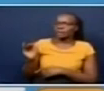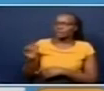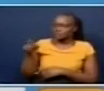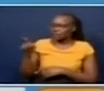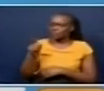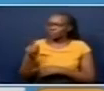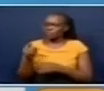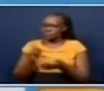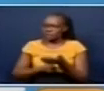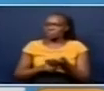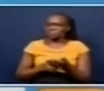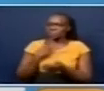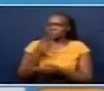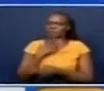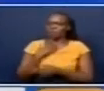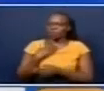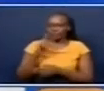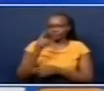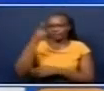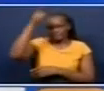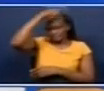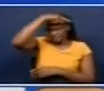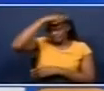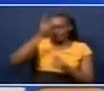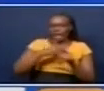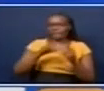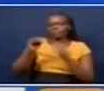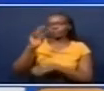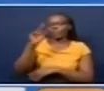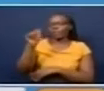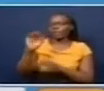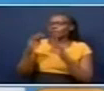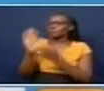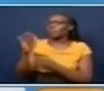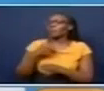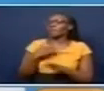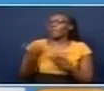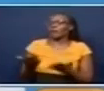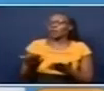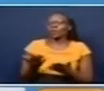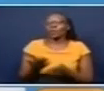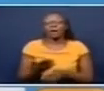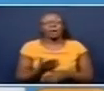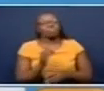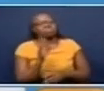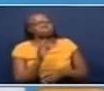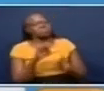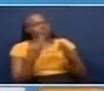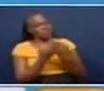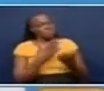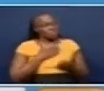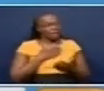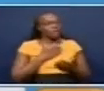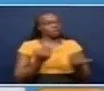kusomea degree kabla upate masters, familia ilisemaje? Familia yangu wengi wasichana, na